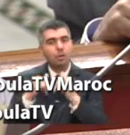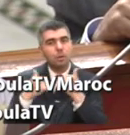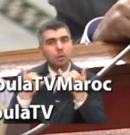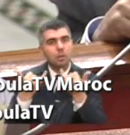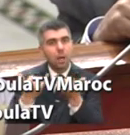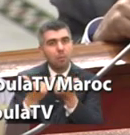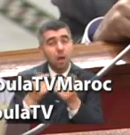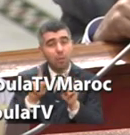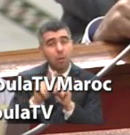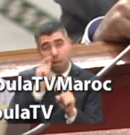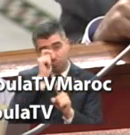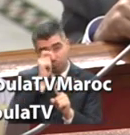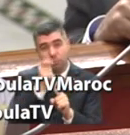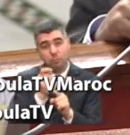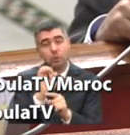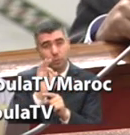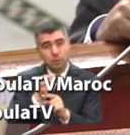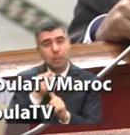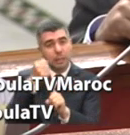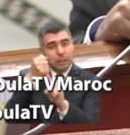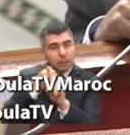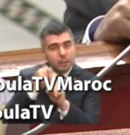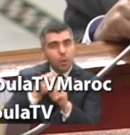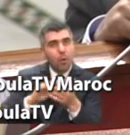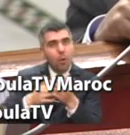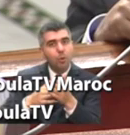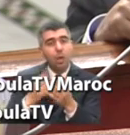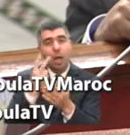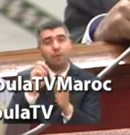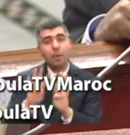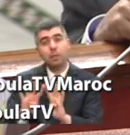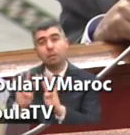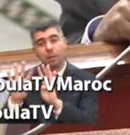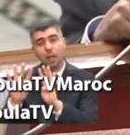باش نحيوها ونشكروها على المجهودات اللي تقوم بها، بحيث انه في